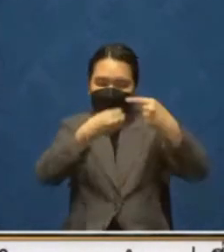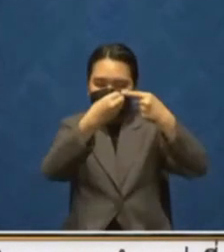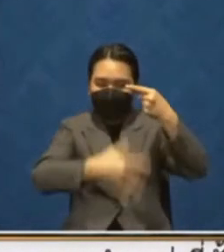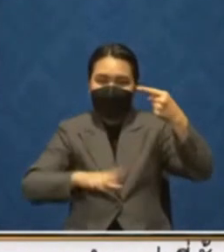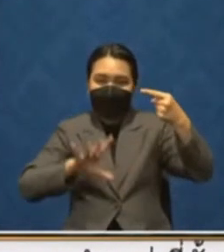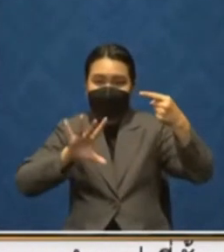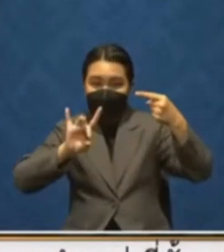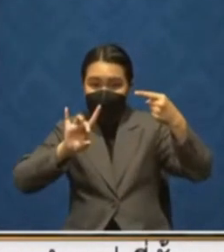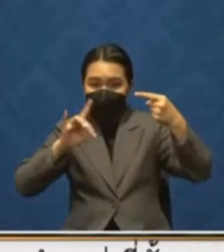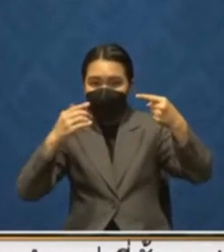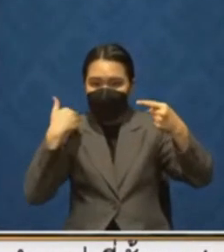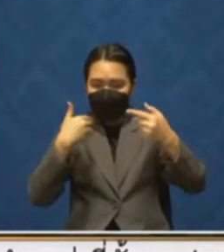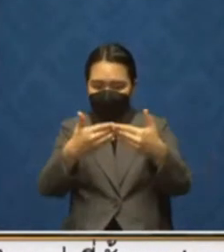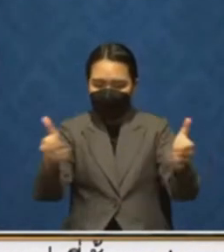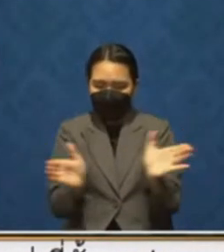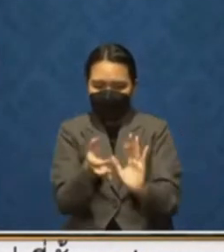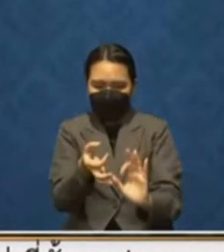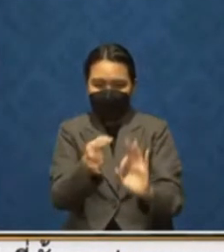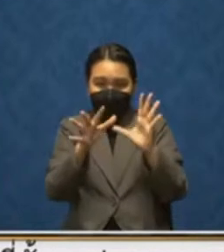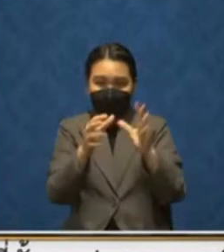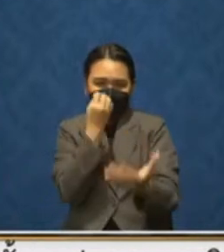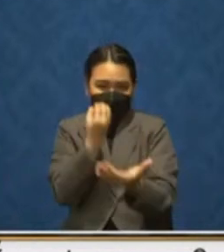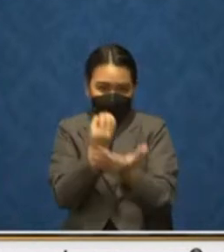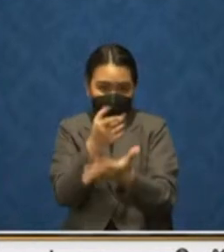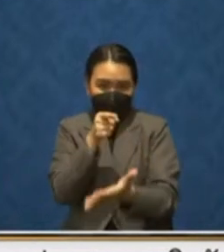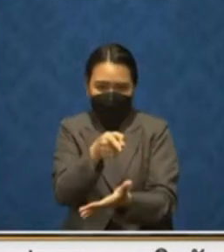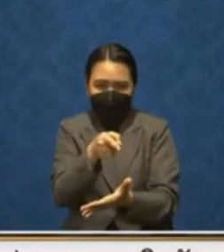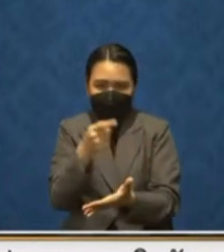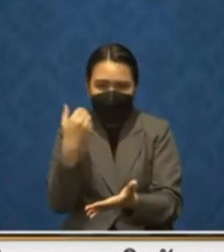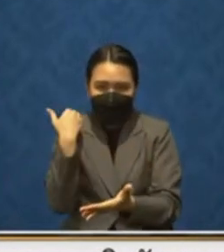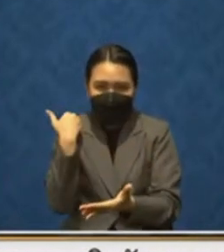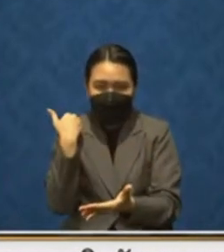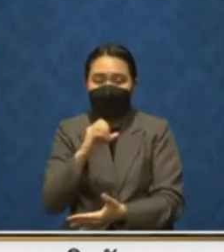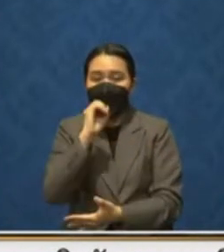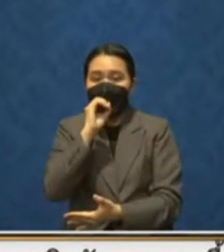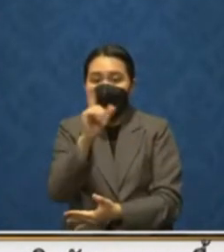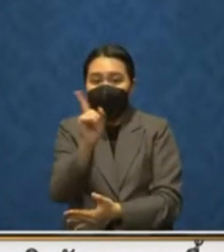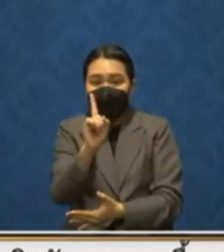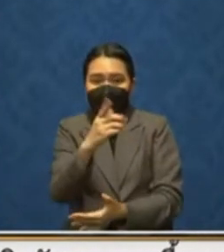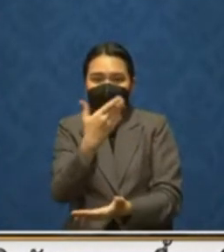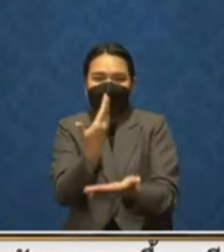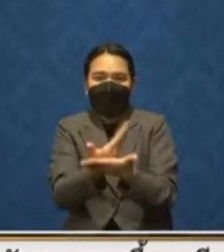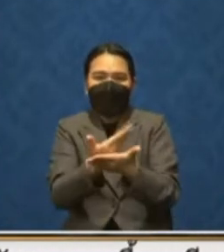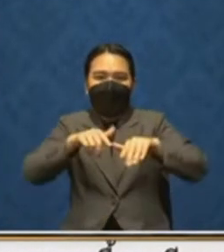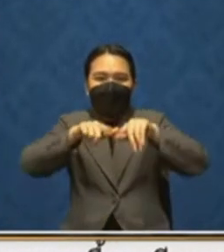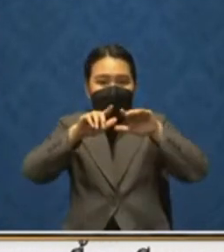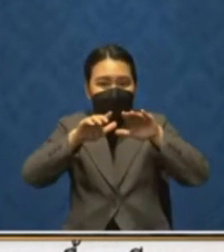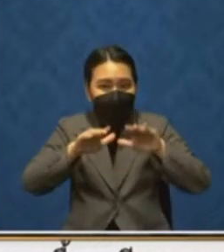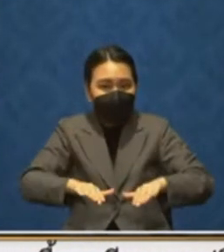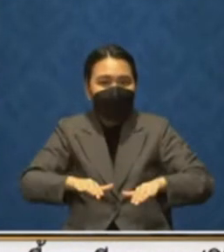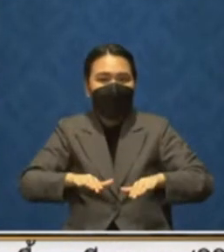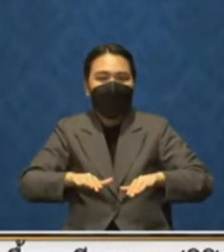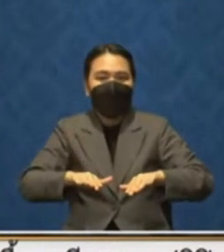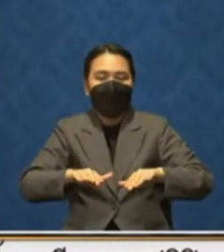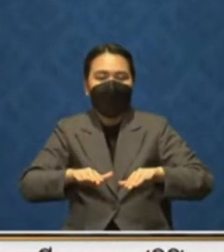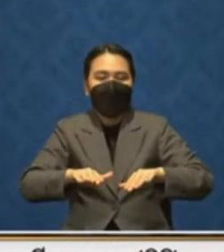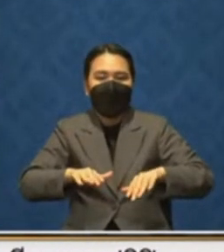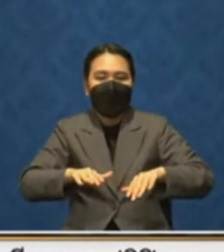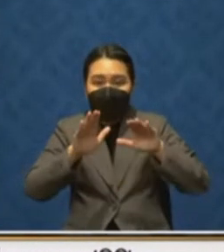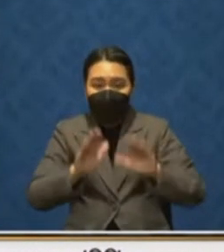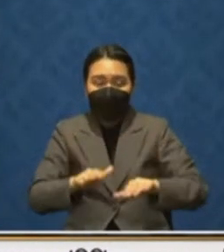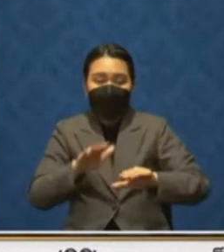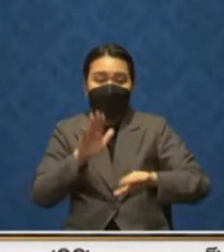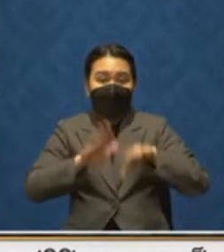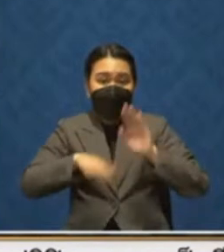เศรษฐีเนี่ยบอกว่าจะลดค่าการตลาดลงอยู่ประมาณ